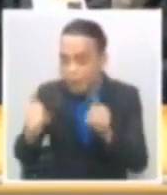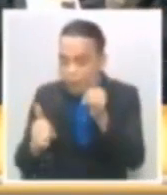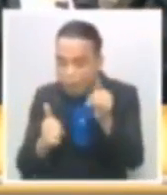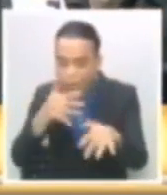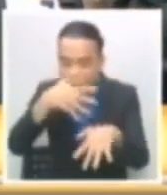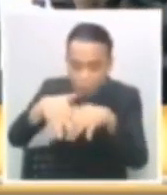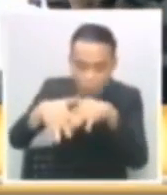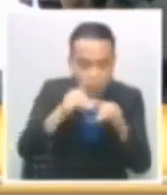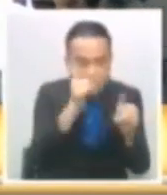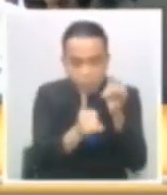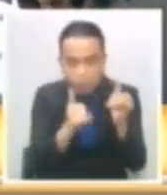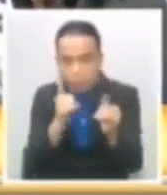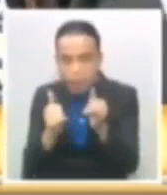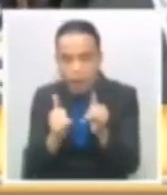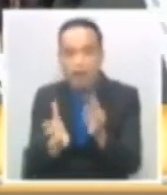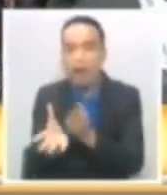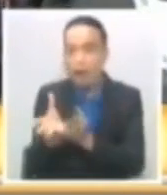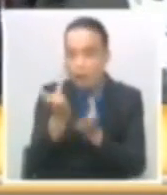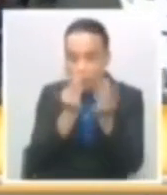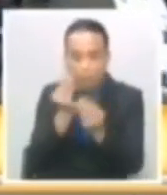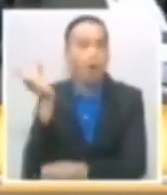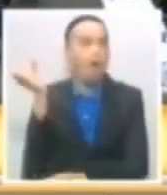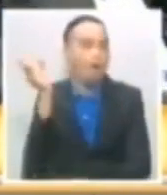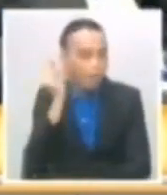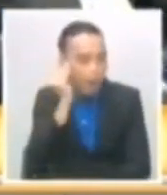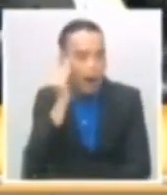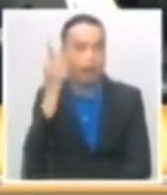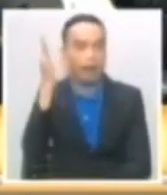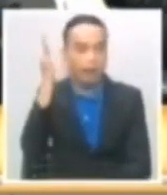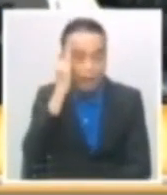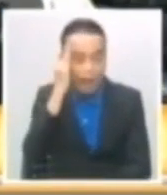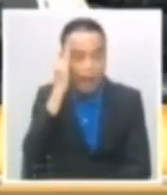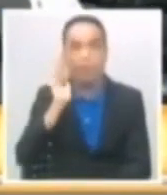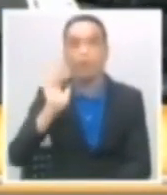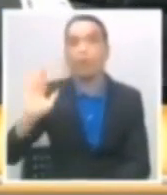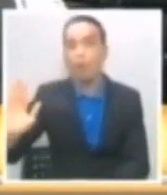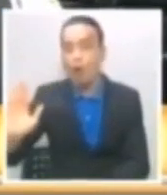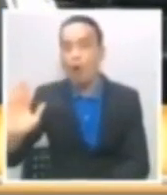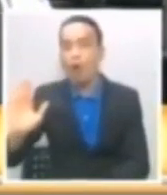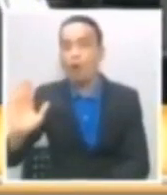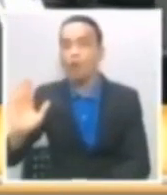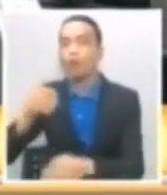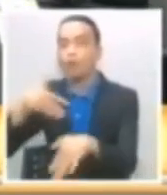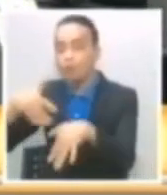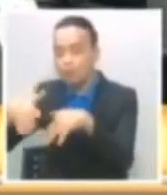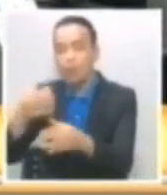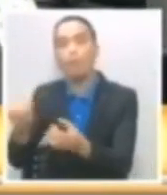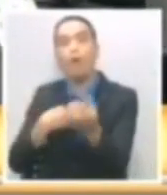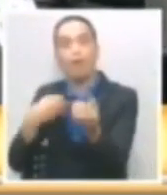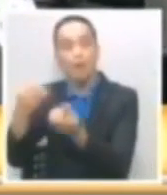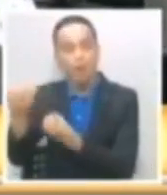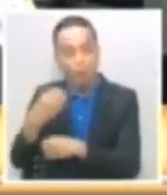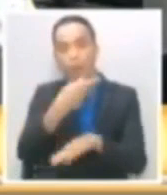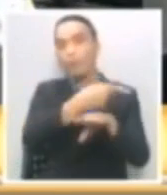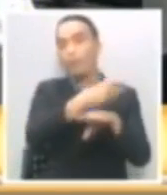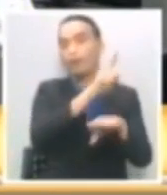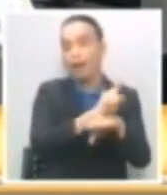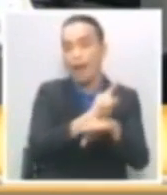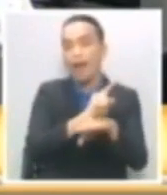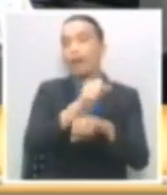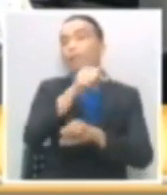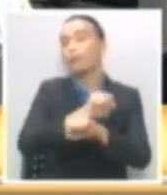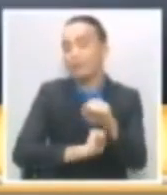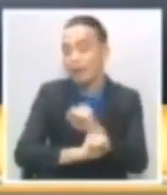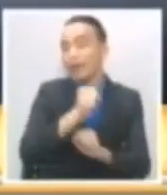ของพี่น้องประชาชนว่าวันนี้เนี่ยการปฏิบัติหน้าที่ของท่านประธานขออนุญาตเอ่ยนามท่านชวนหลีกภัยพี่น้องประชาชนก็ชื่นช